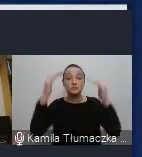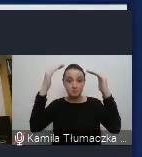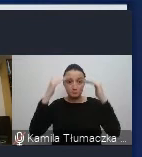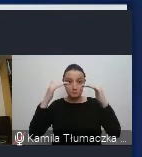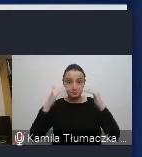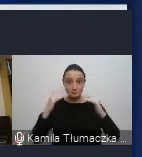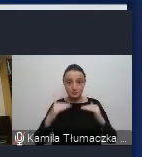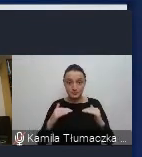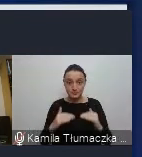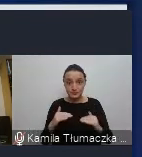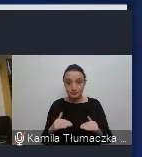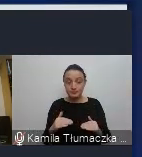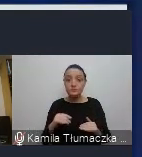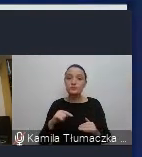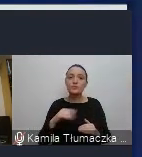zaraz mieć